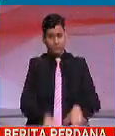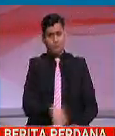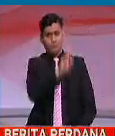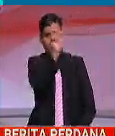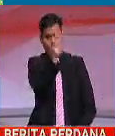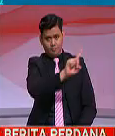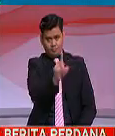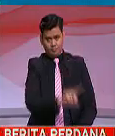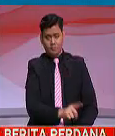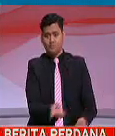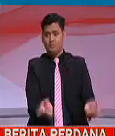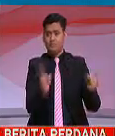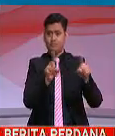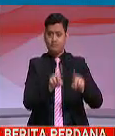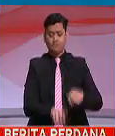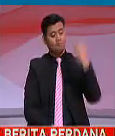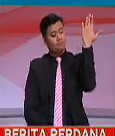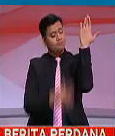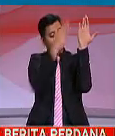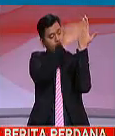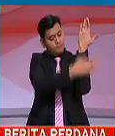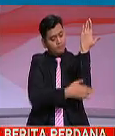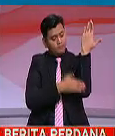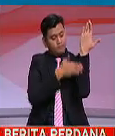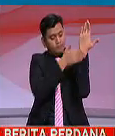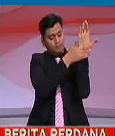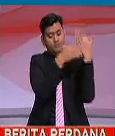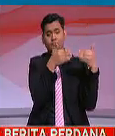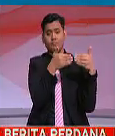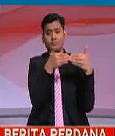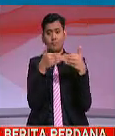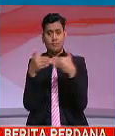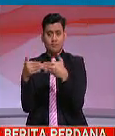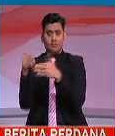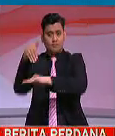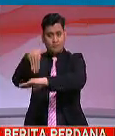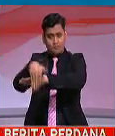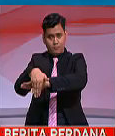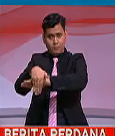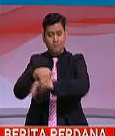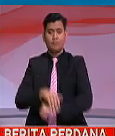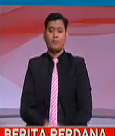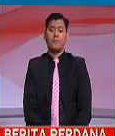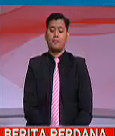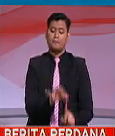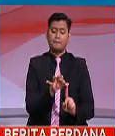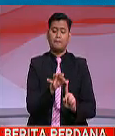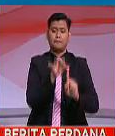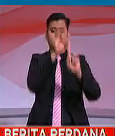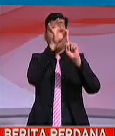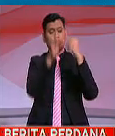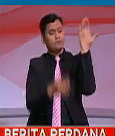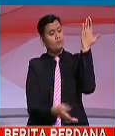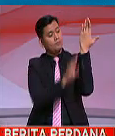hampir keseluruhan rantau semenanjung Malaysia ini dijangkakan akan berterusan sehingga kelewat malam nanti, terutamanya melibatkan